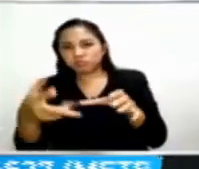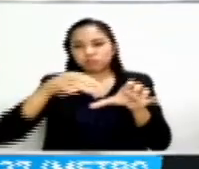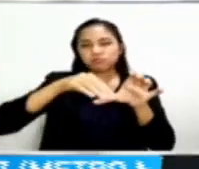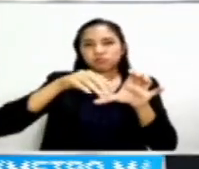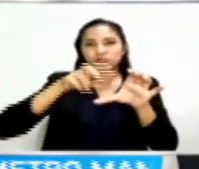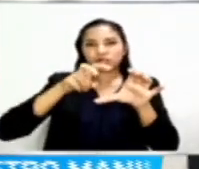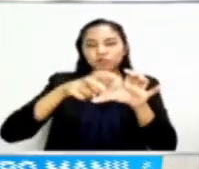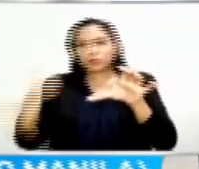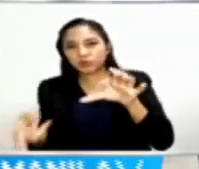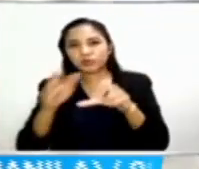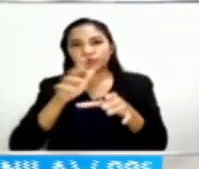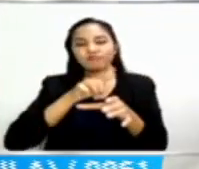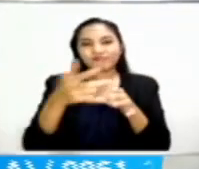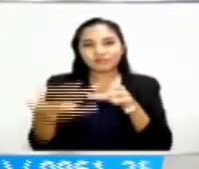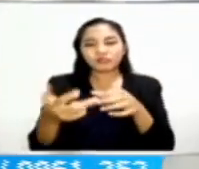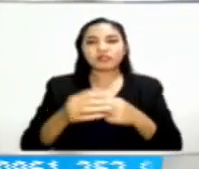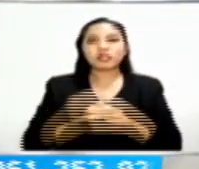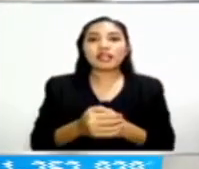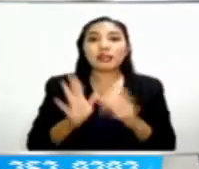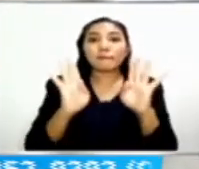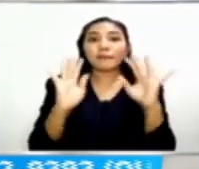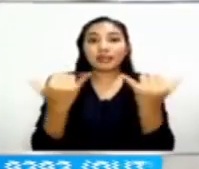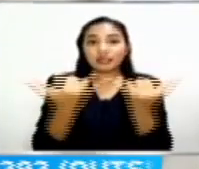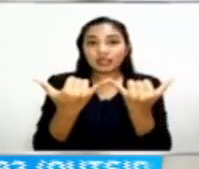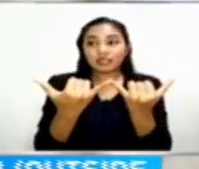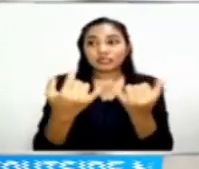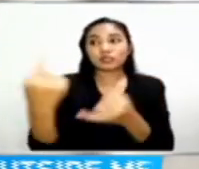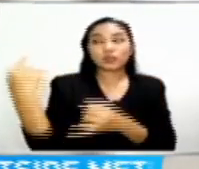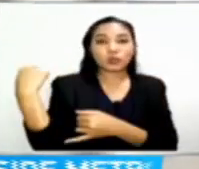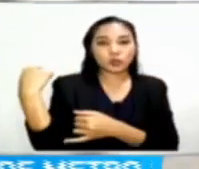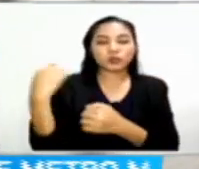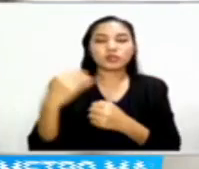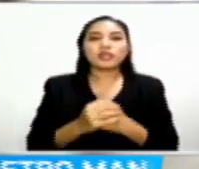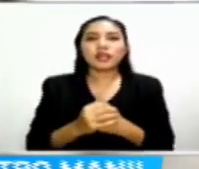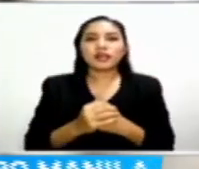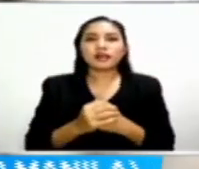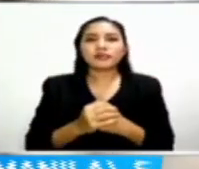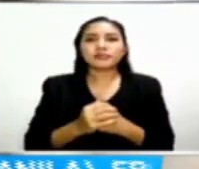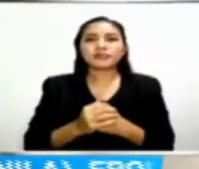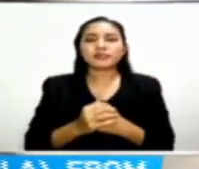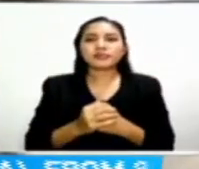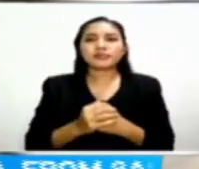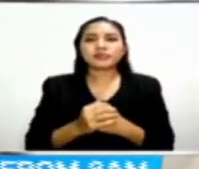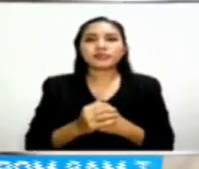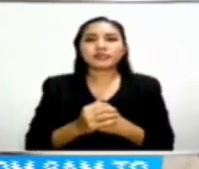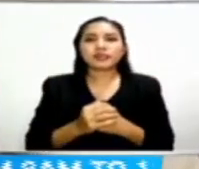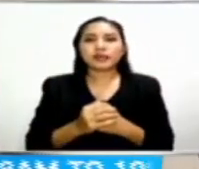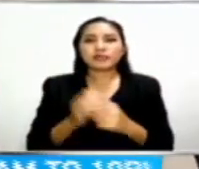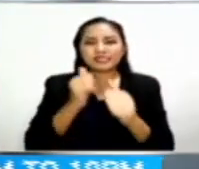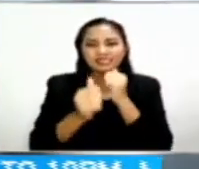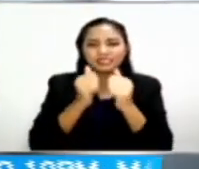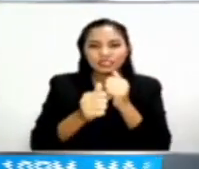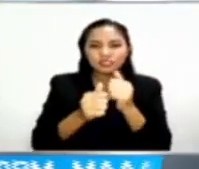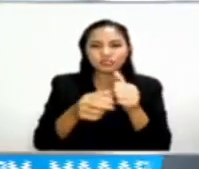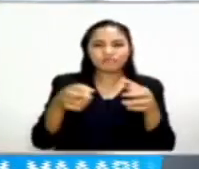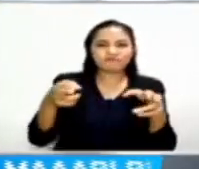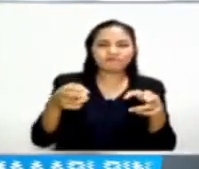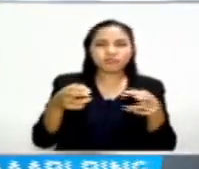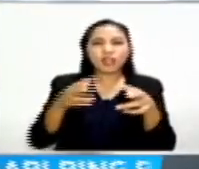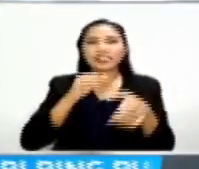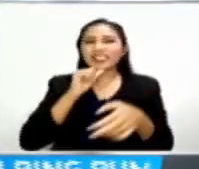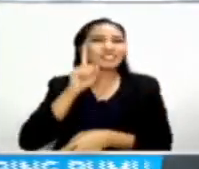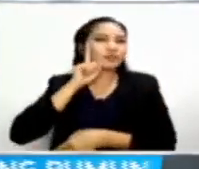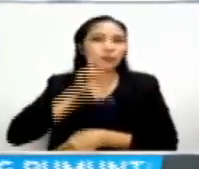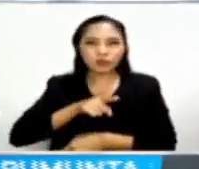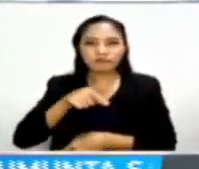daw yung barandilla sa likod ay bukas. So, ngayon, nanalubak, nanabog na lahat. Pero imbis na